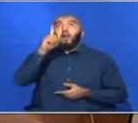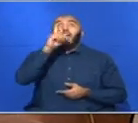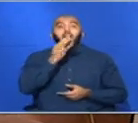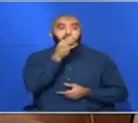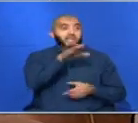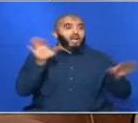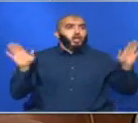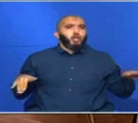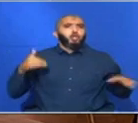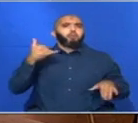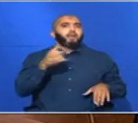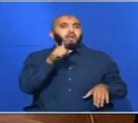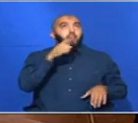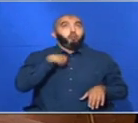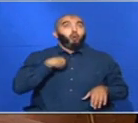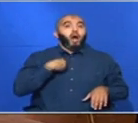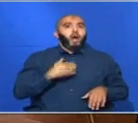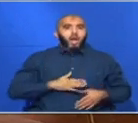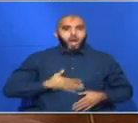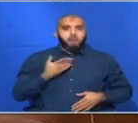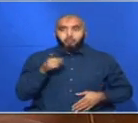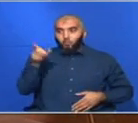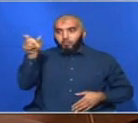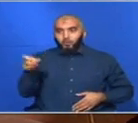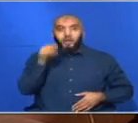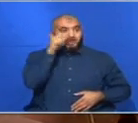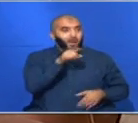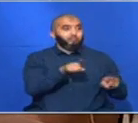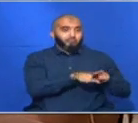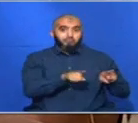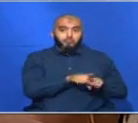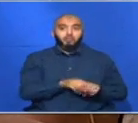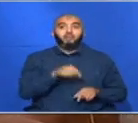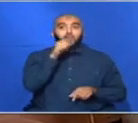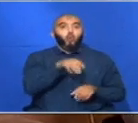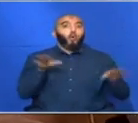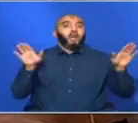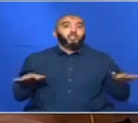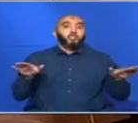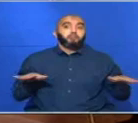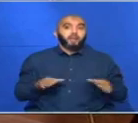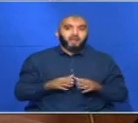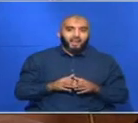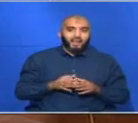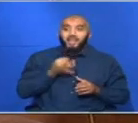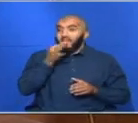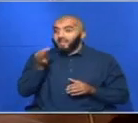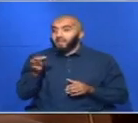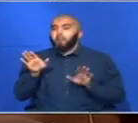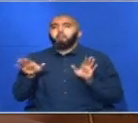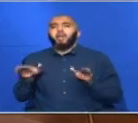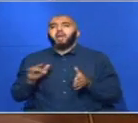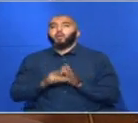فيقولوا جبريل لاهل لاهل السماء اي للملائكه ان الله قد احب فلان